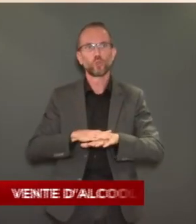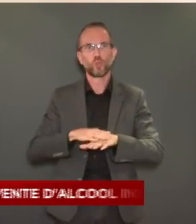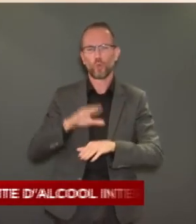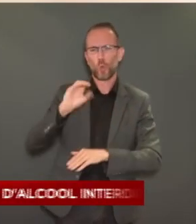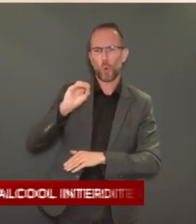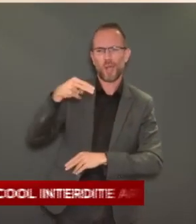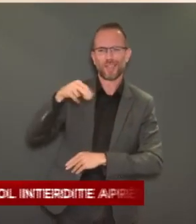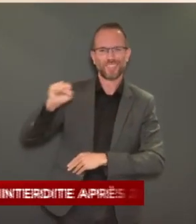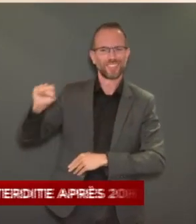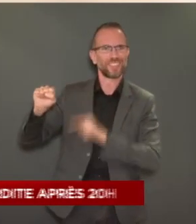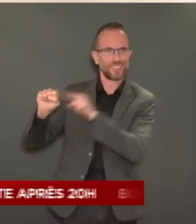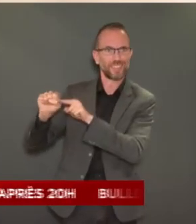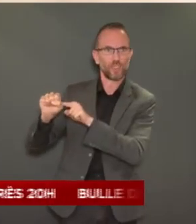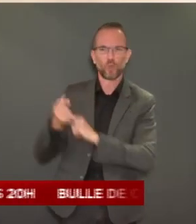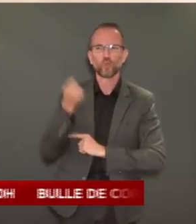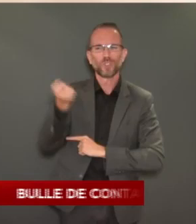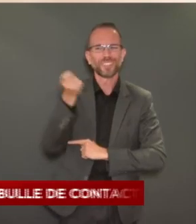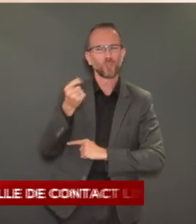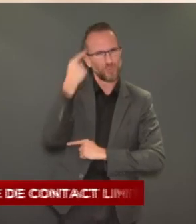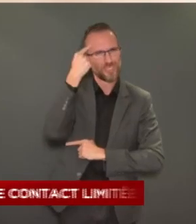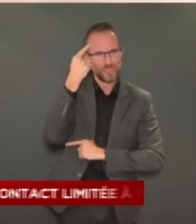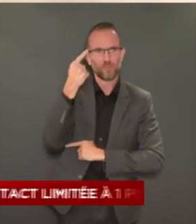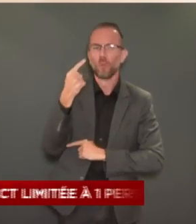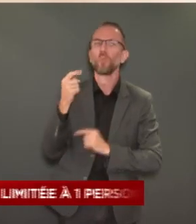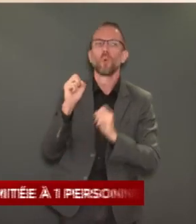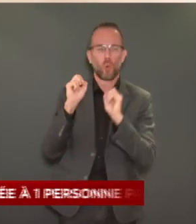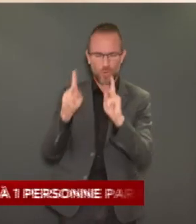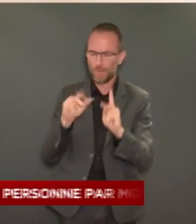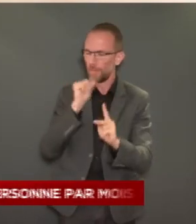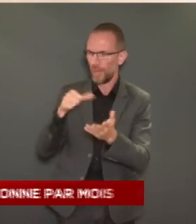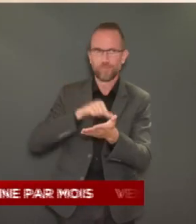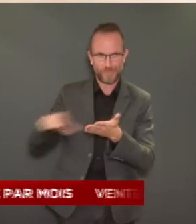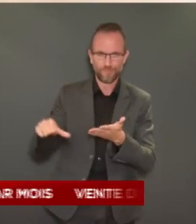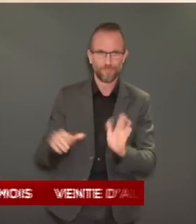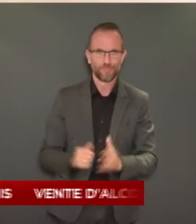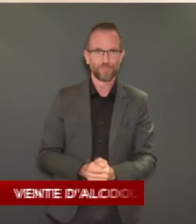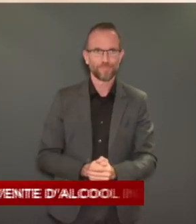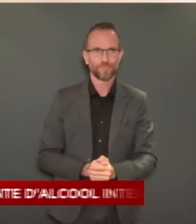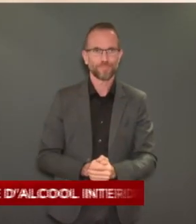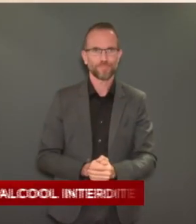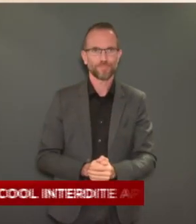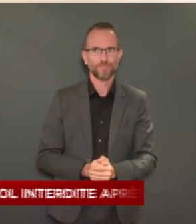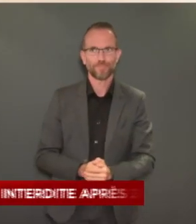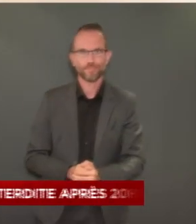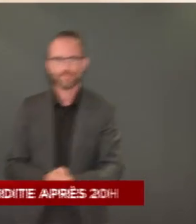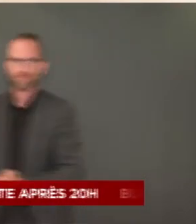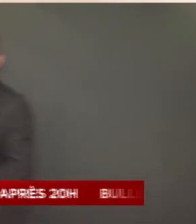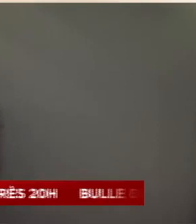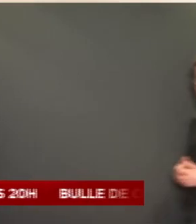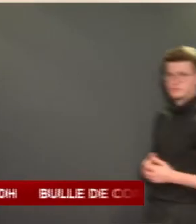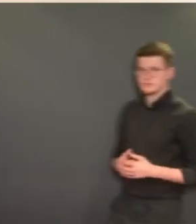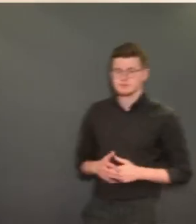sont obligés de fermer basés sur cette mesure. We hebben in maart en